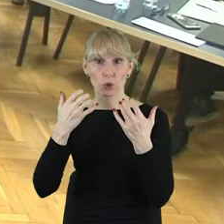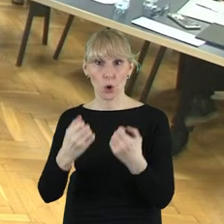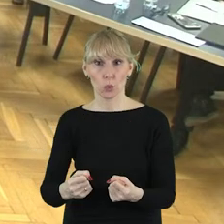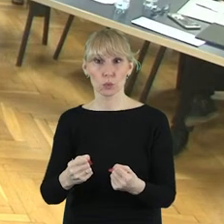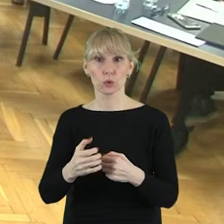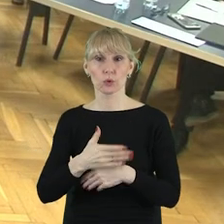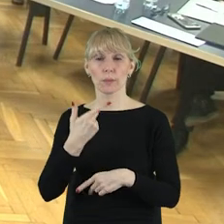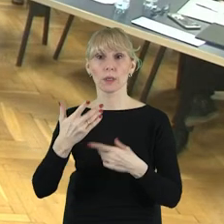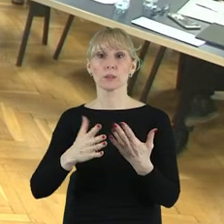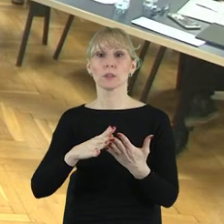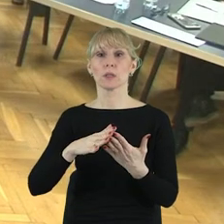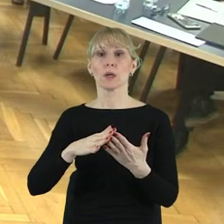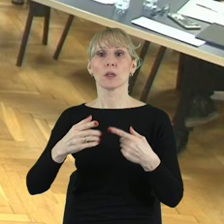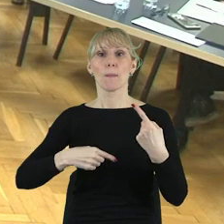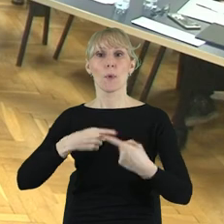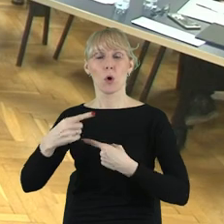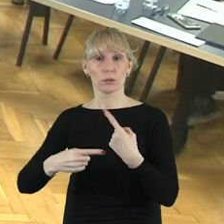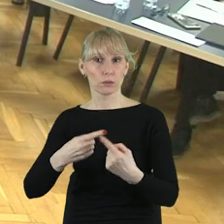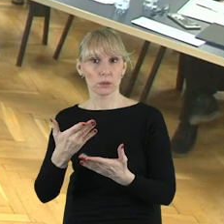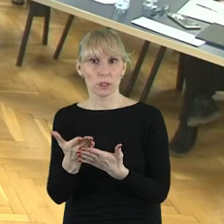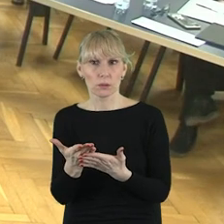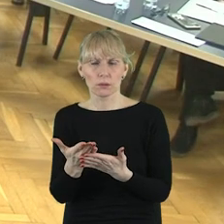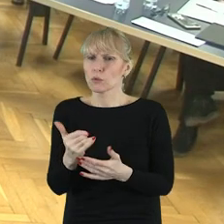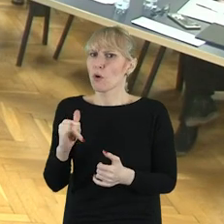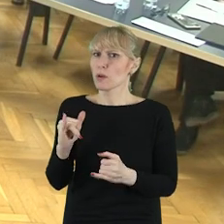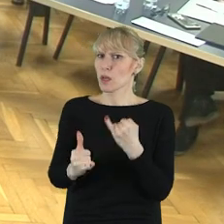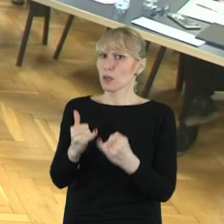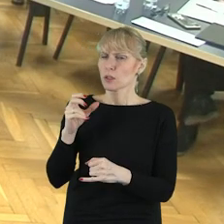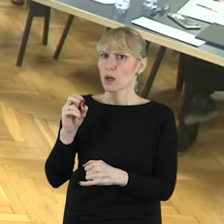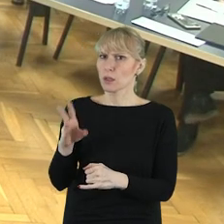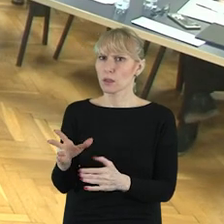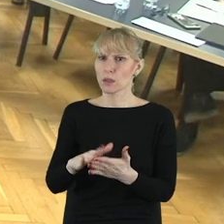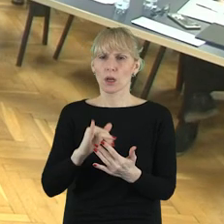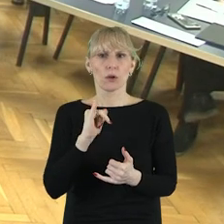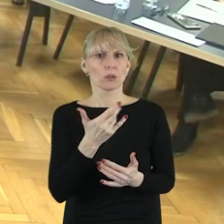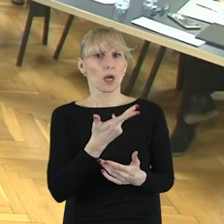się wpisuje pod nazwą NIP, REGON, nazwa organizacji, numer konta bankowego